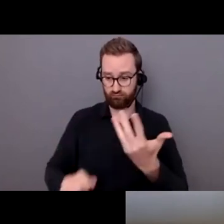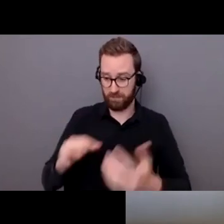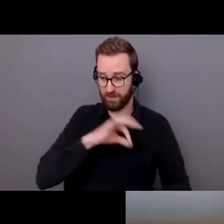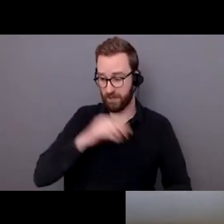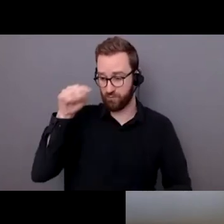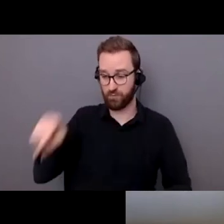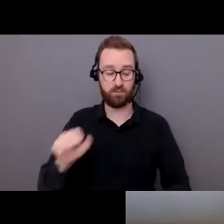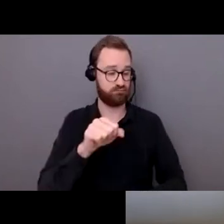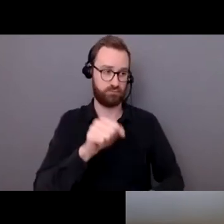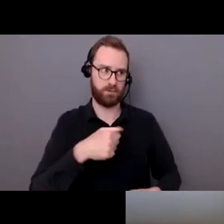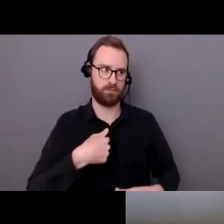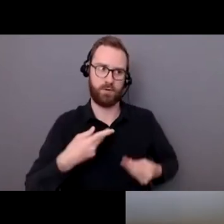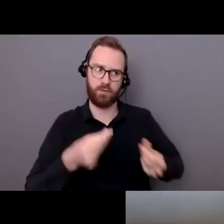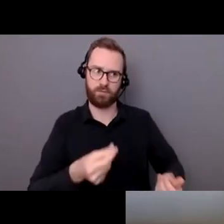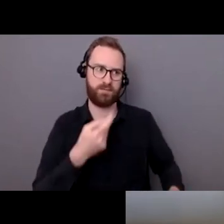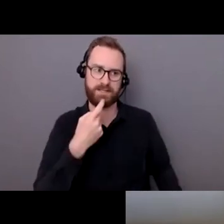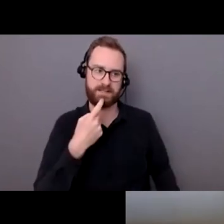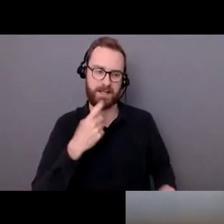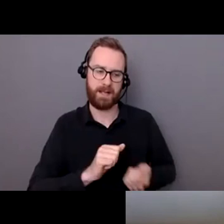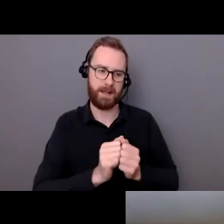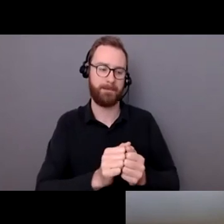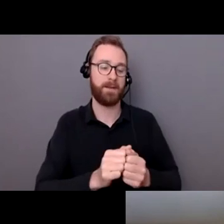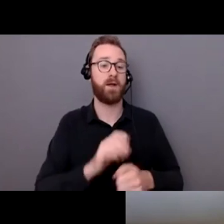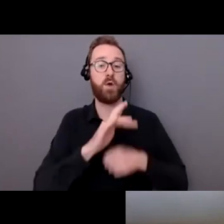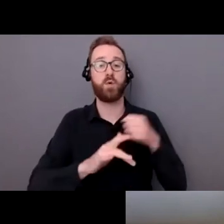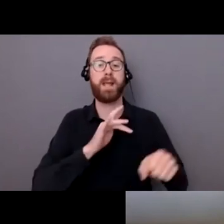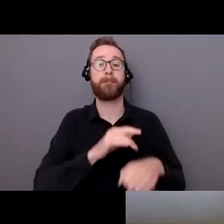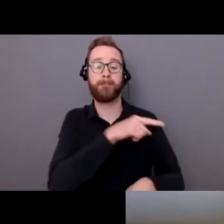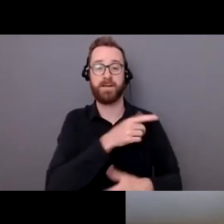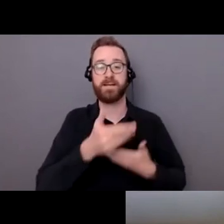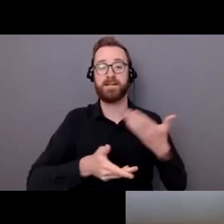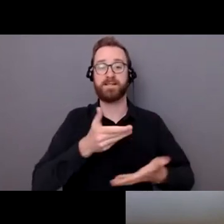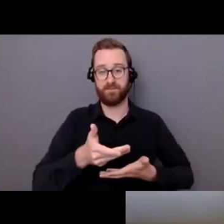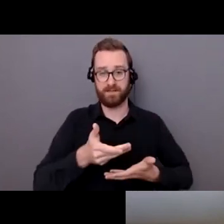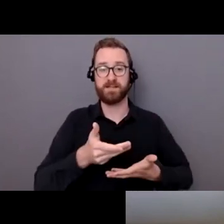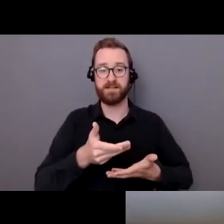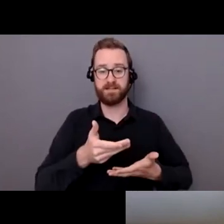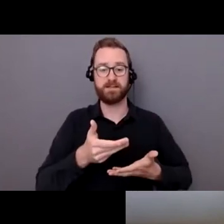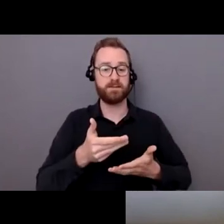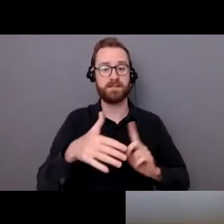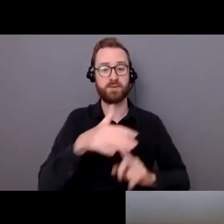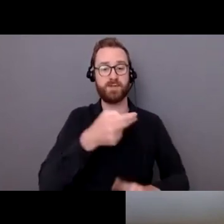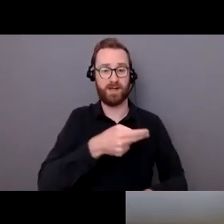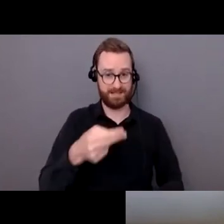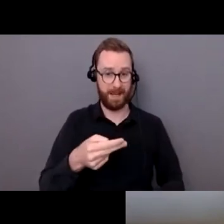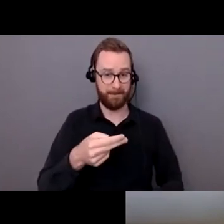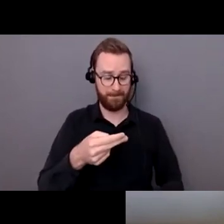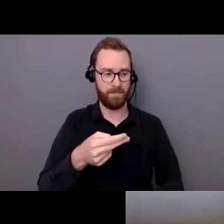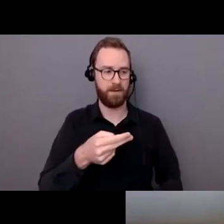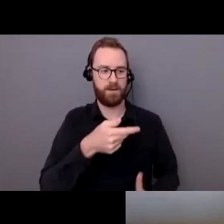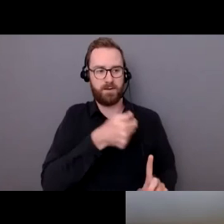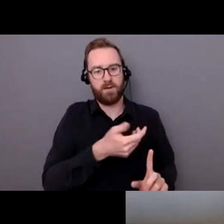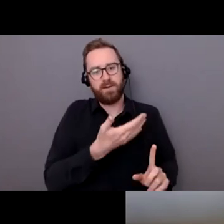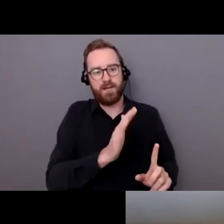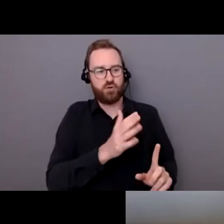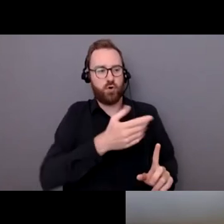Très facilement à l'UQAM, de par le service anciennement des étudiants en situation de handicap, on était déjà appelés à fonctionner. C'est-à-dire, comme on